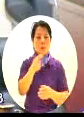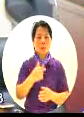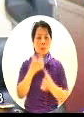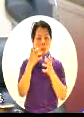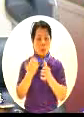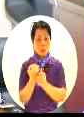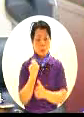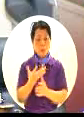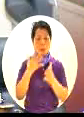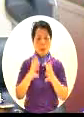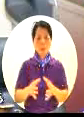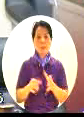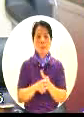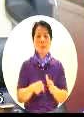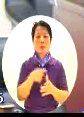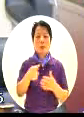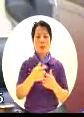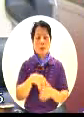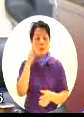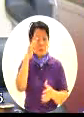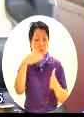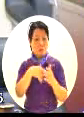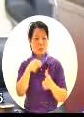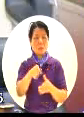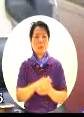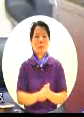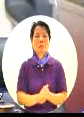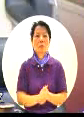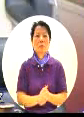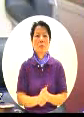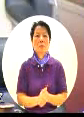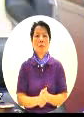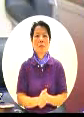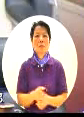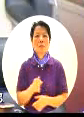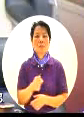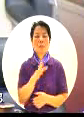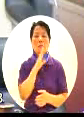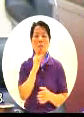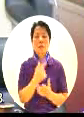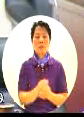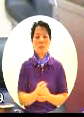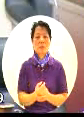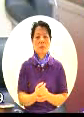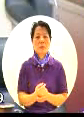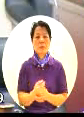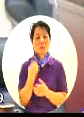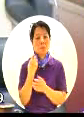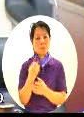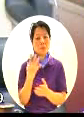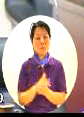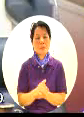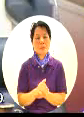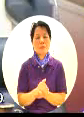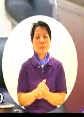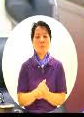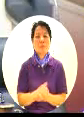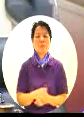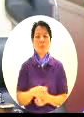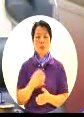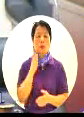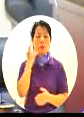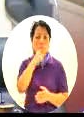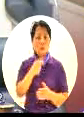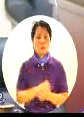者我要讲。你不要看他谁说的是一个刚创业者啊，那鲁